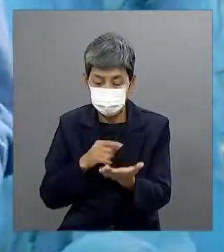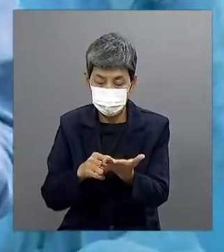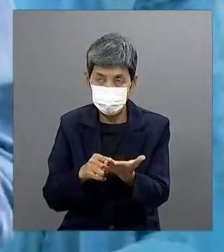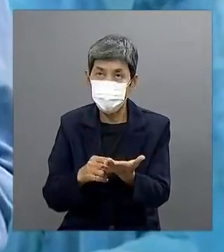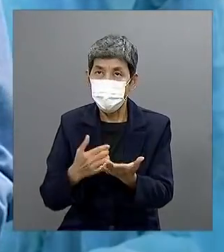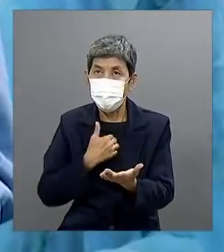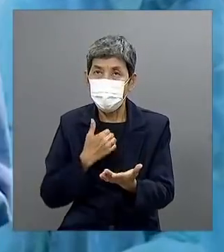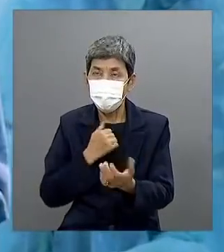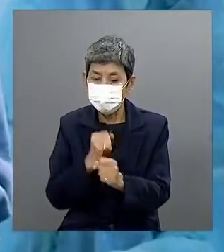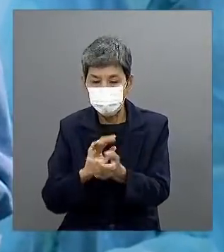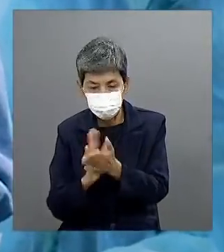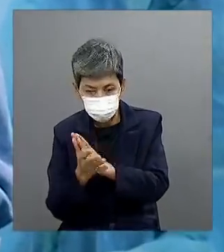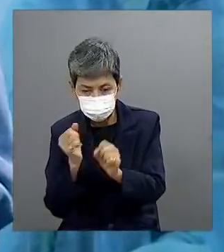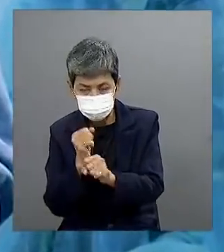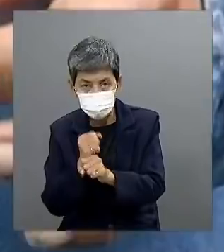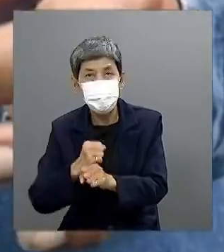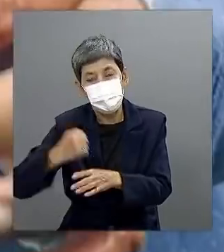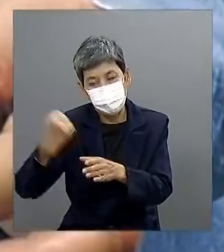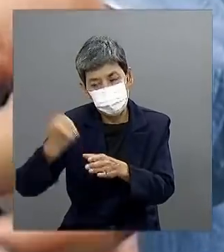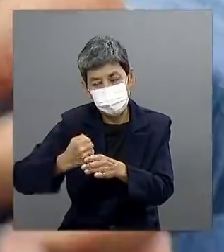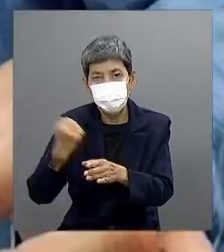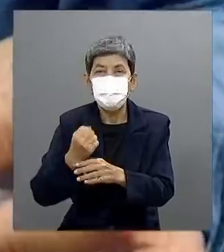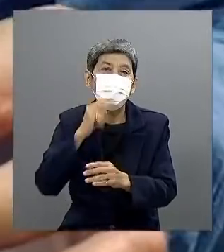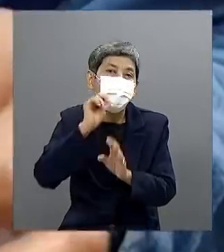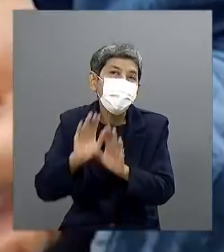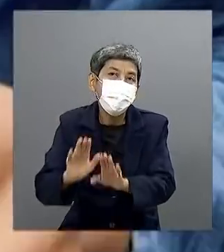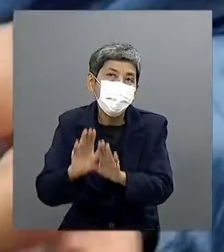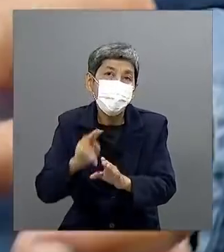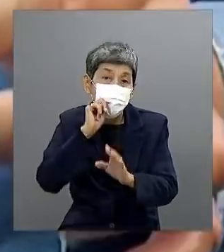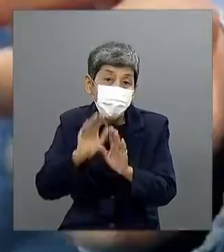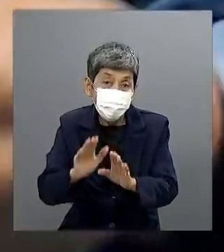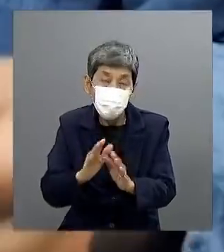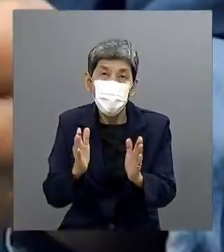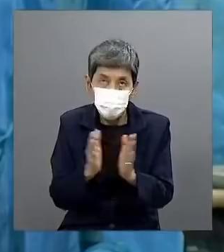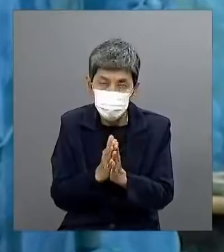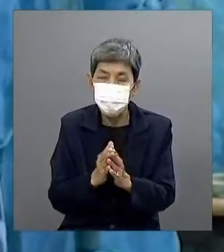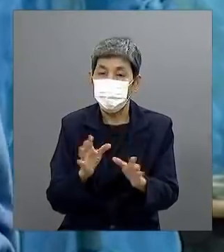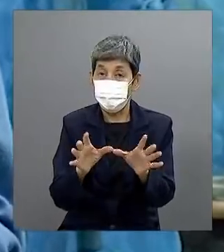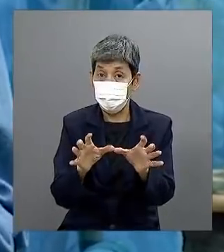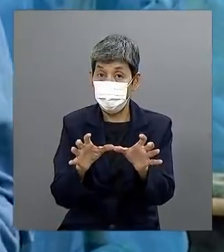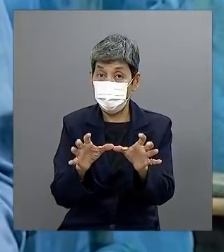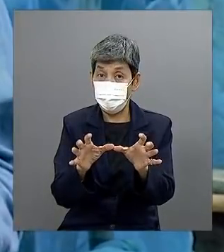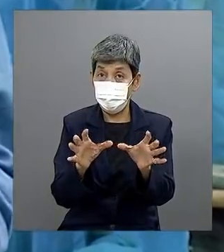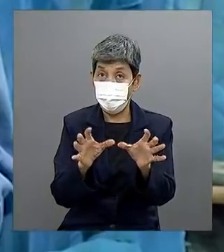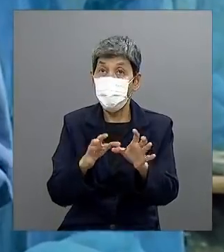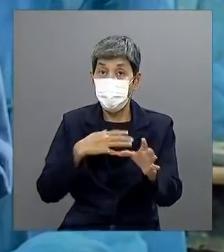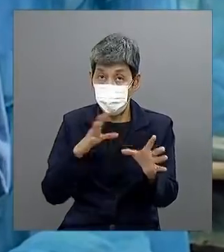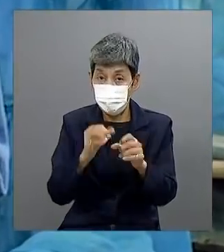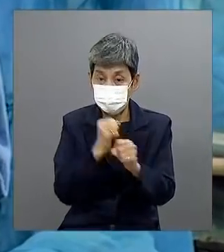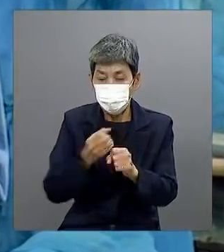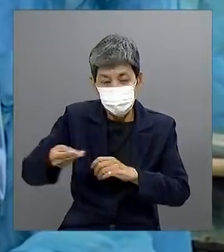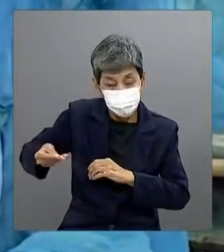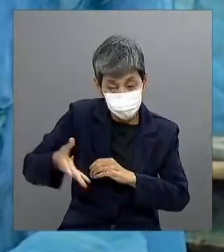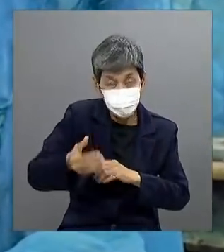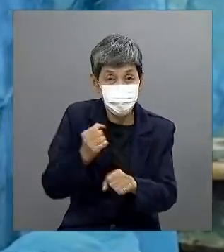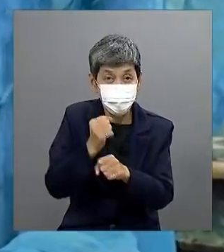รูปก็คือไปทำเป็นน้ำหมักของเขาทำน้ำหมักคู่กับเศษปูที่เราทำเขาเก็บเมื่อกี้ไปทำเป็นน้ำหมัก